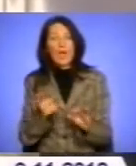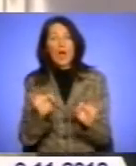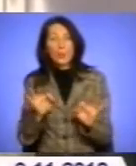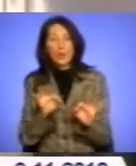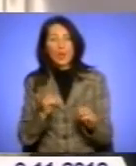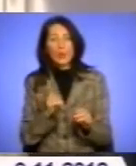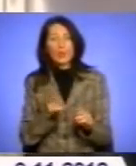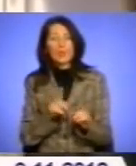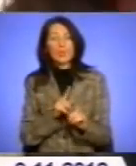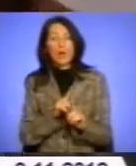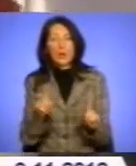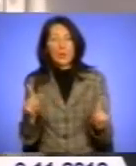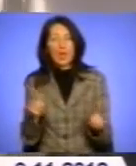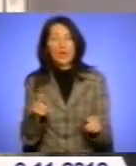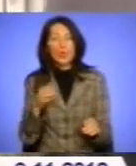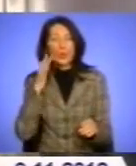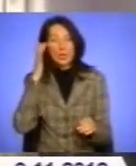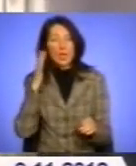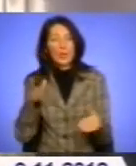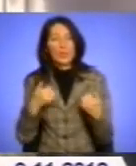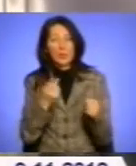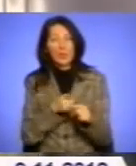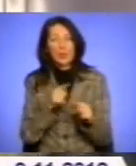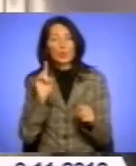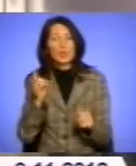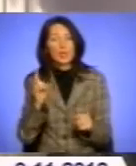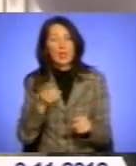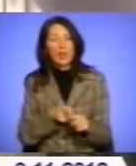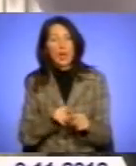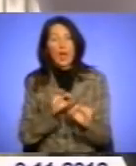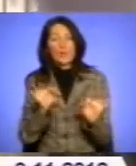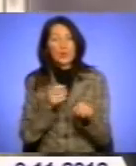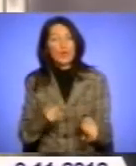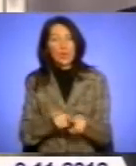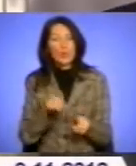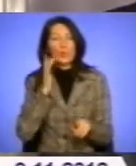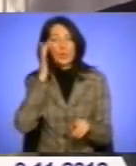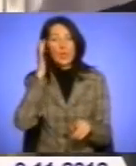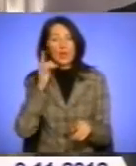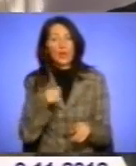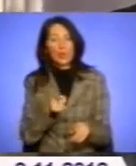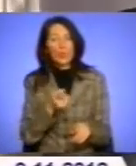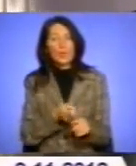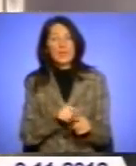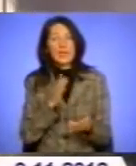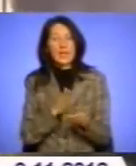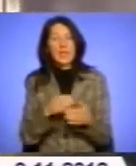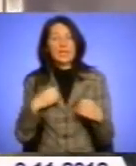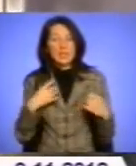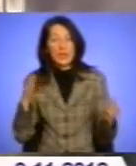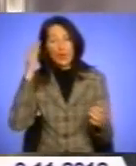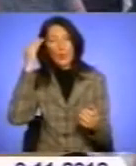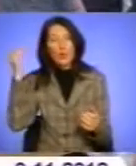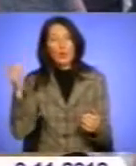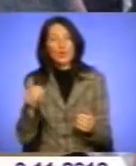якусь оригінальну ідею, підтримати ту дитину, яка висловлює таку ідею. І тому це і є свято